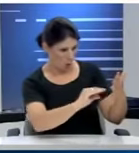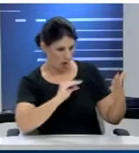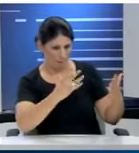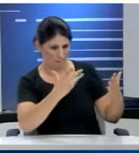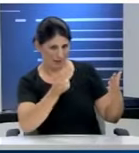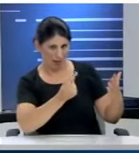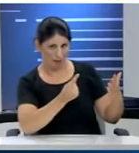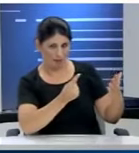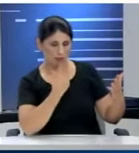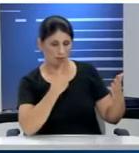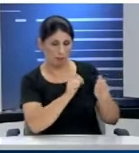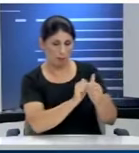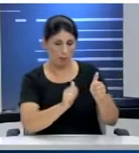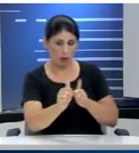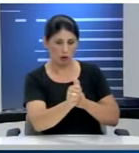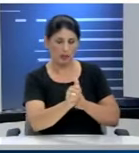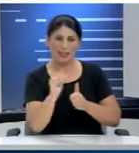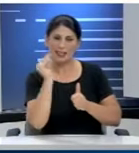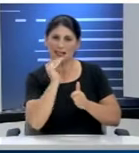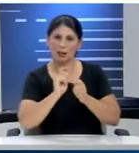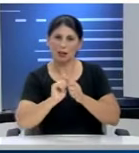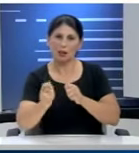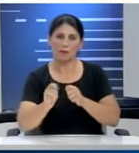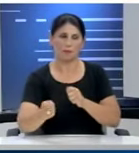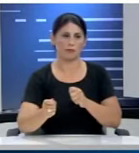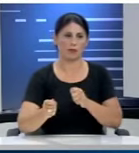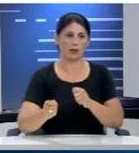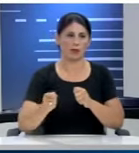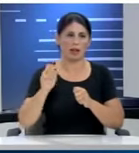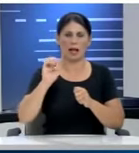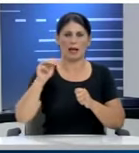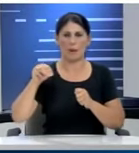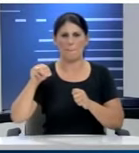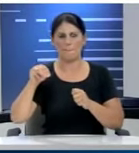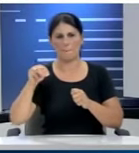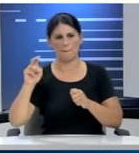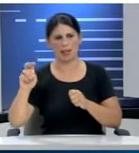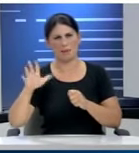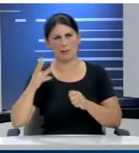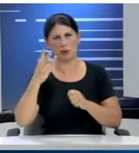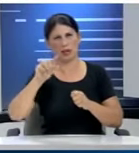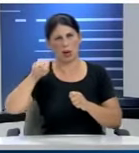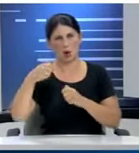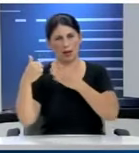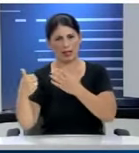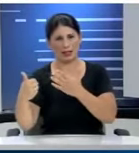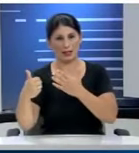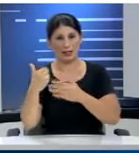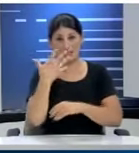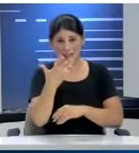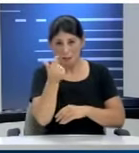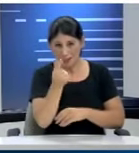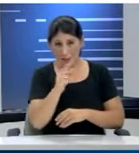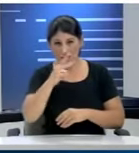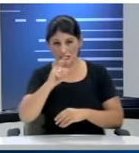αυτά θα πάνε κατά προτεραιότητα για την γρήγορη αποπληρωμή του IMF, 3,6 περίπου, και 5,5 από